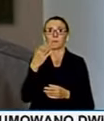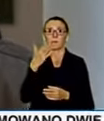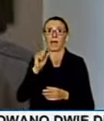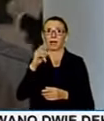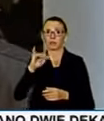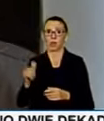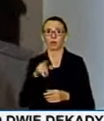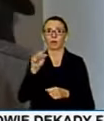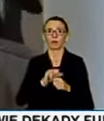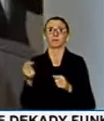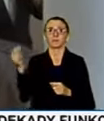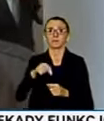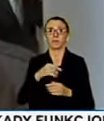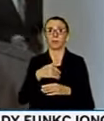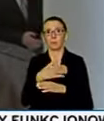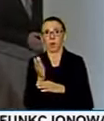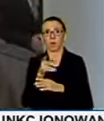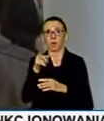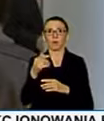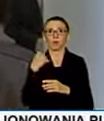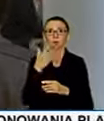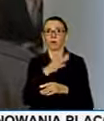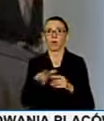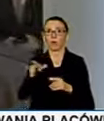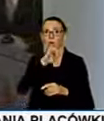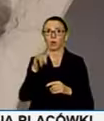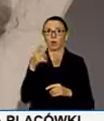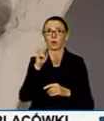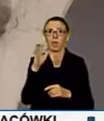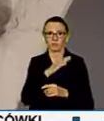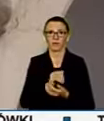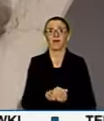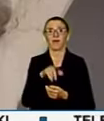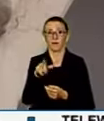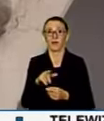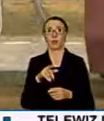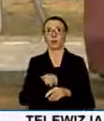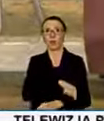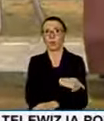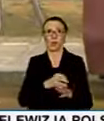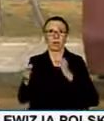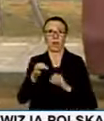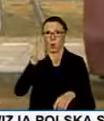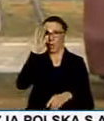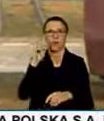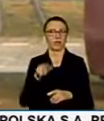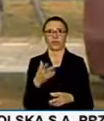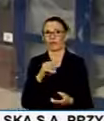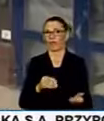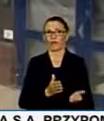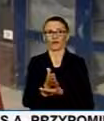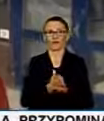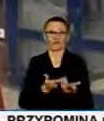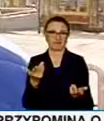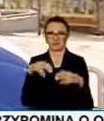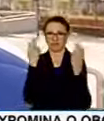jest ten, który przychodzi po tym słynnym, osławionym Judaszu Iskariocie. Chociaż przesąd ma długą historię, łodzianie w niego nie wierzą. Dzień